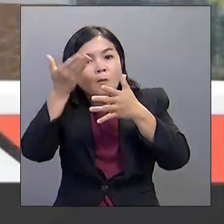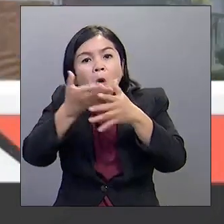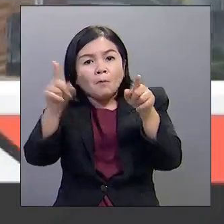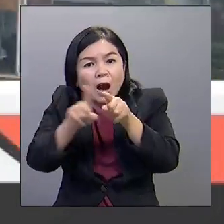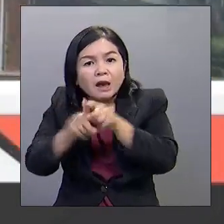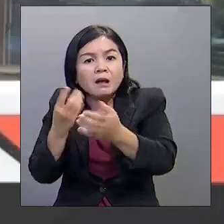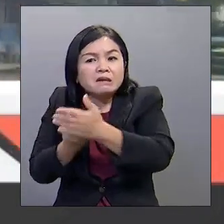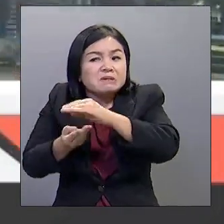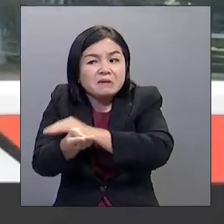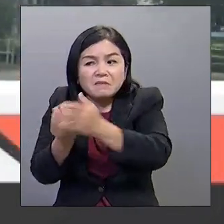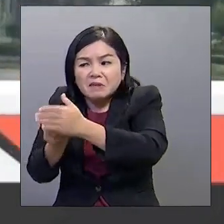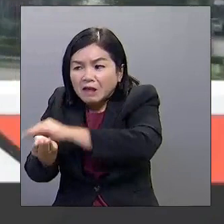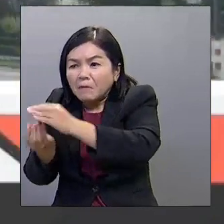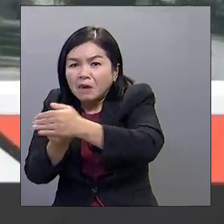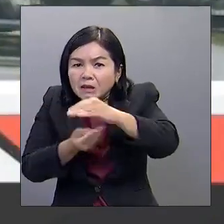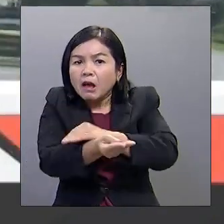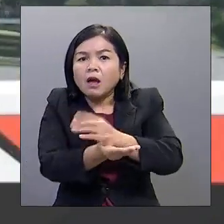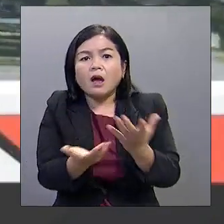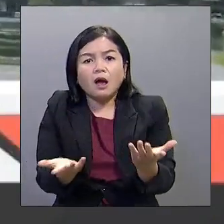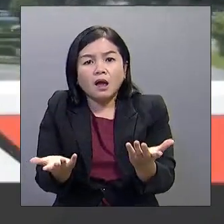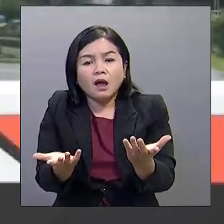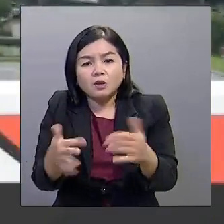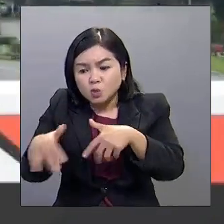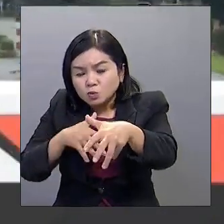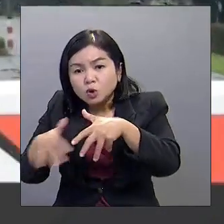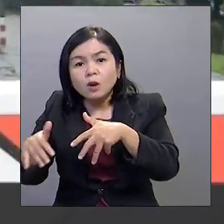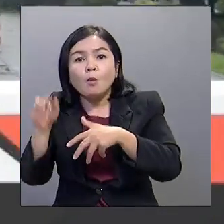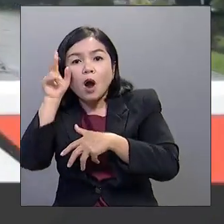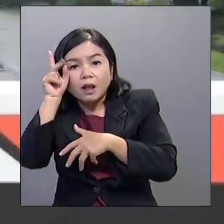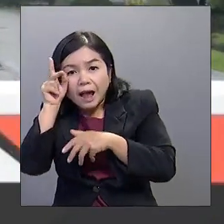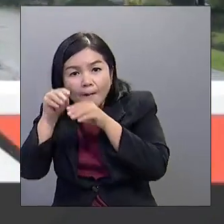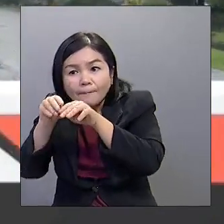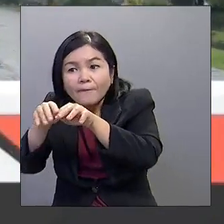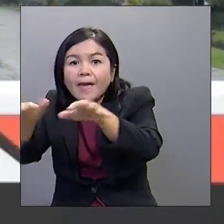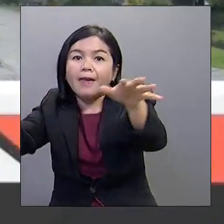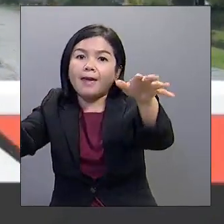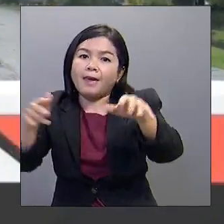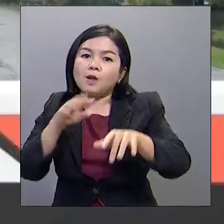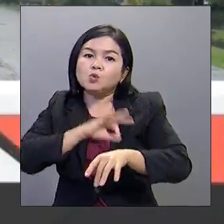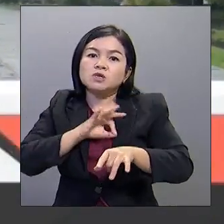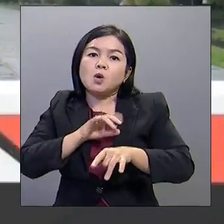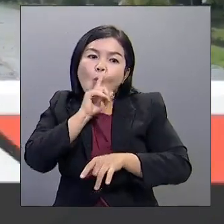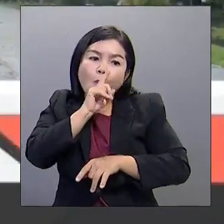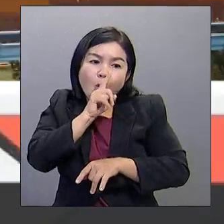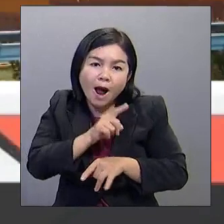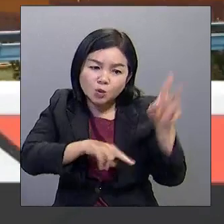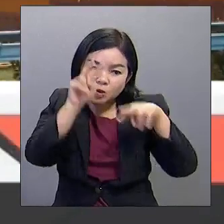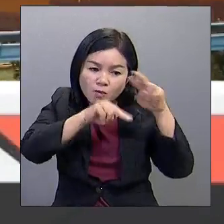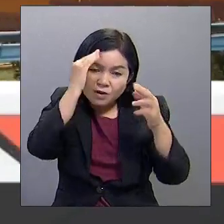ใหญ่โตระดับสูงครับเมื่อประชาชนและสื่อมวลชนเขาแสดงความคิดเห็นเขาตรวจส